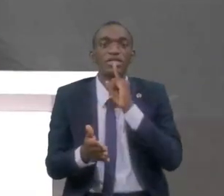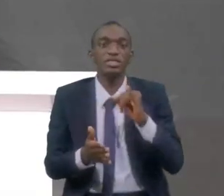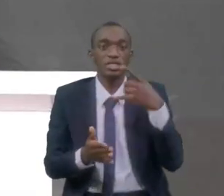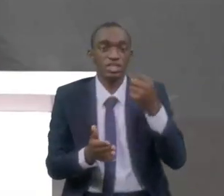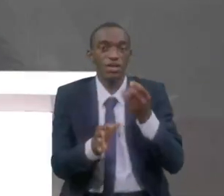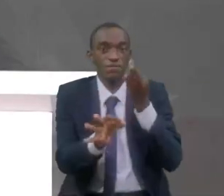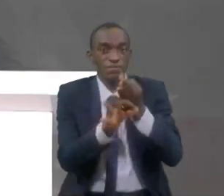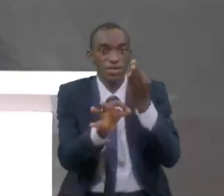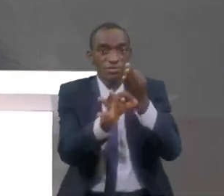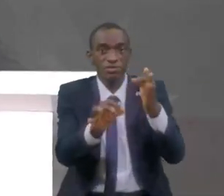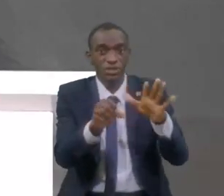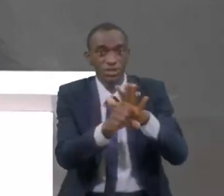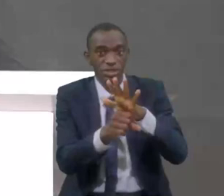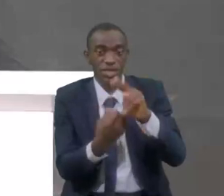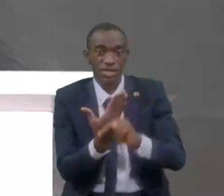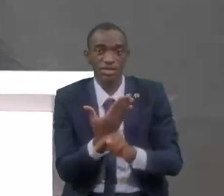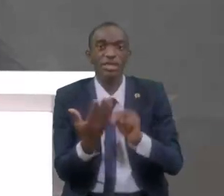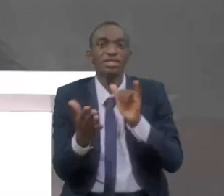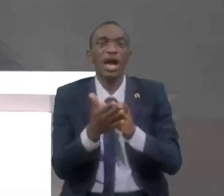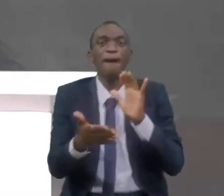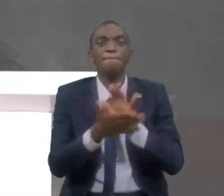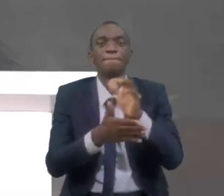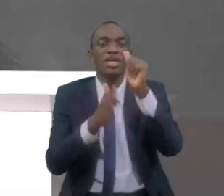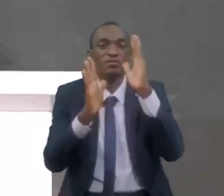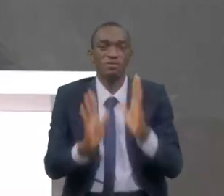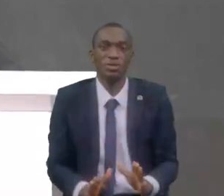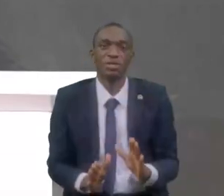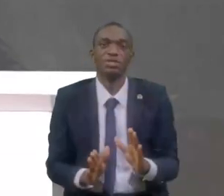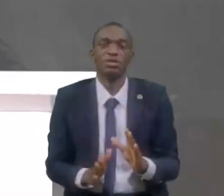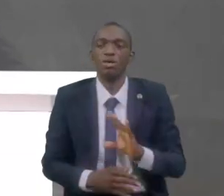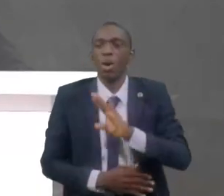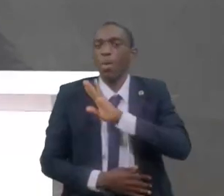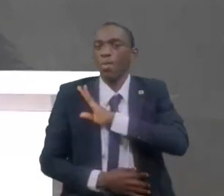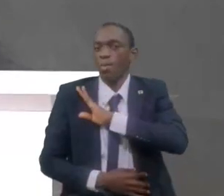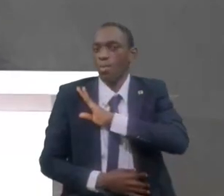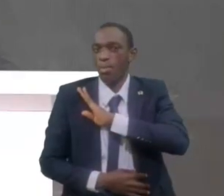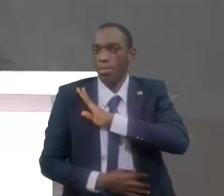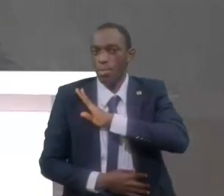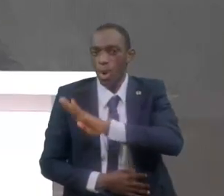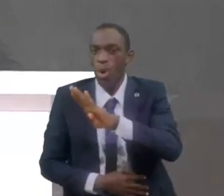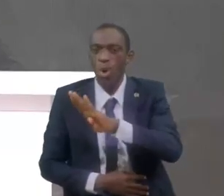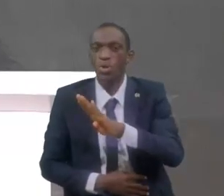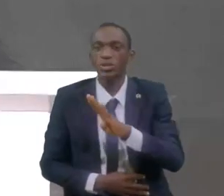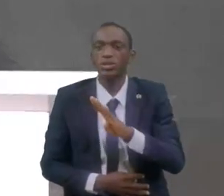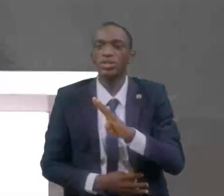La fidélité qui délivre les saints audacieux.